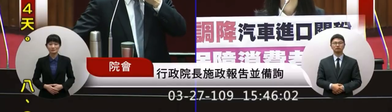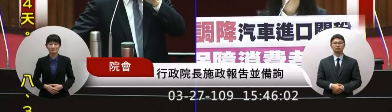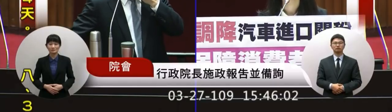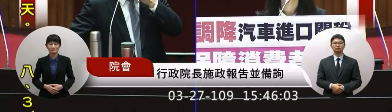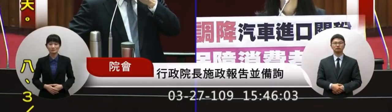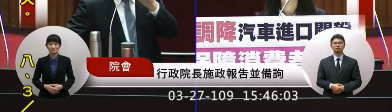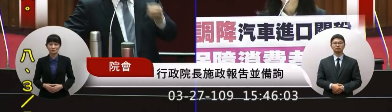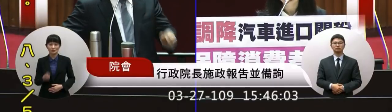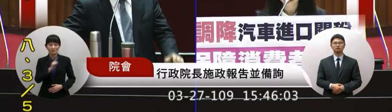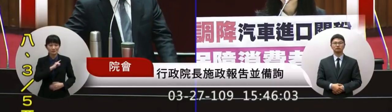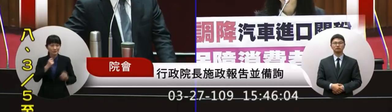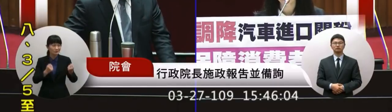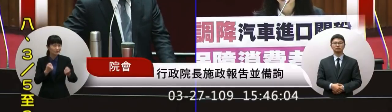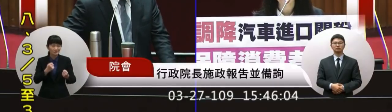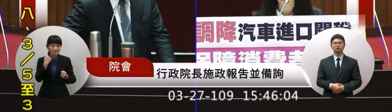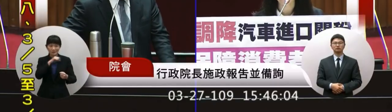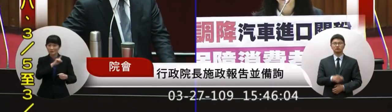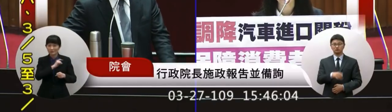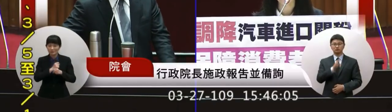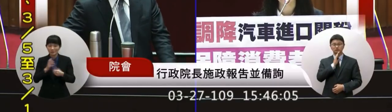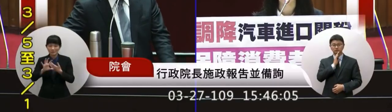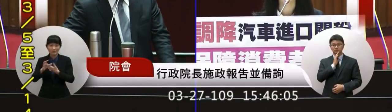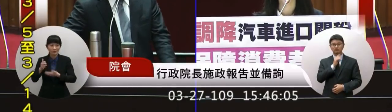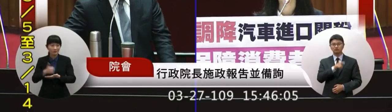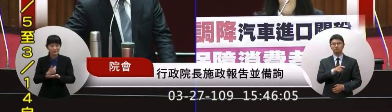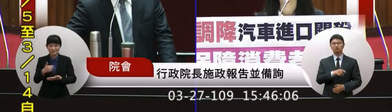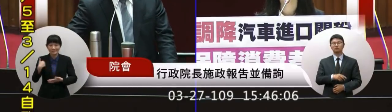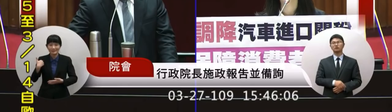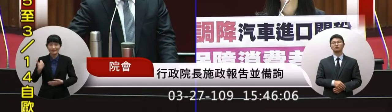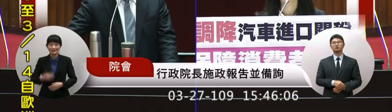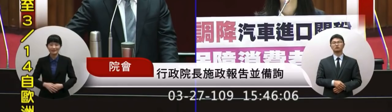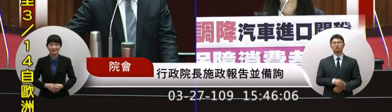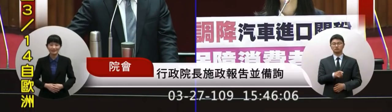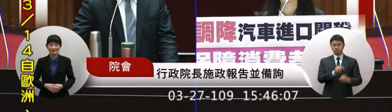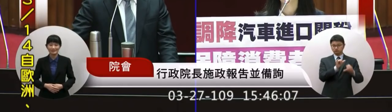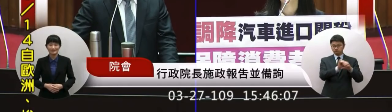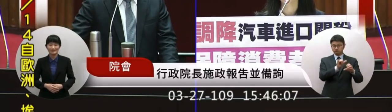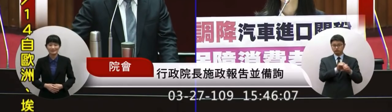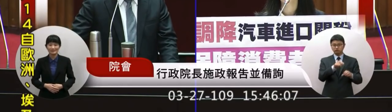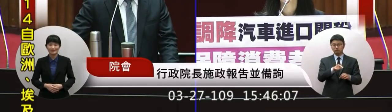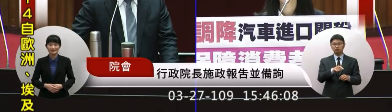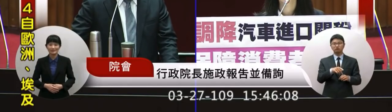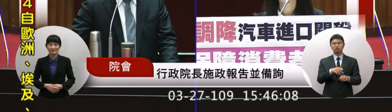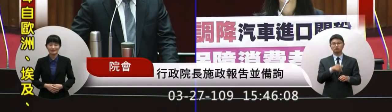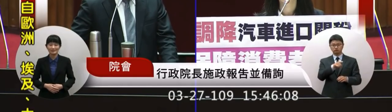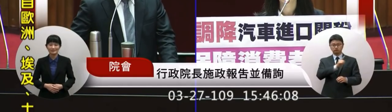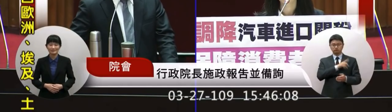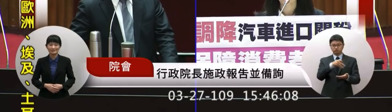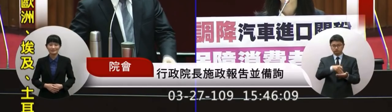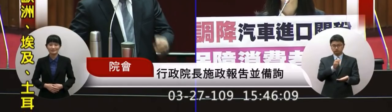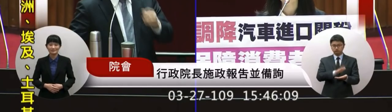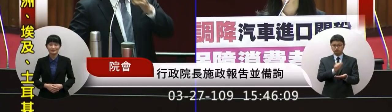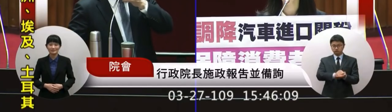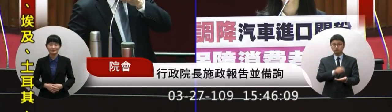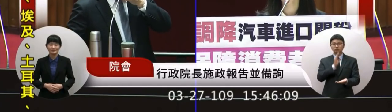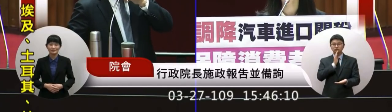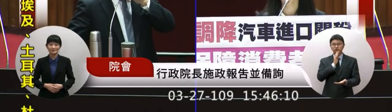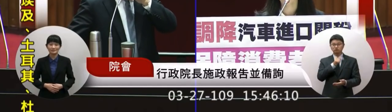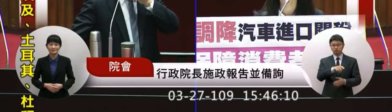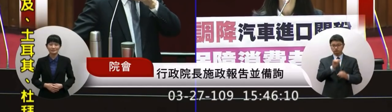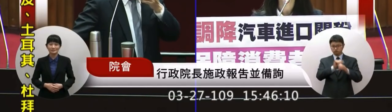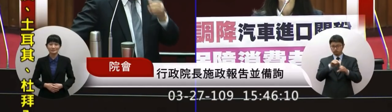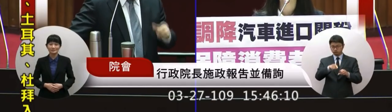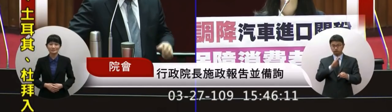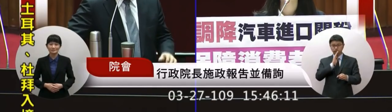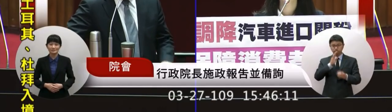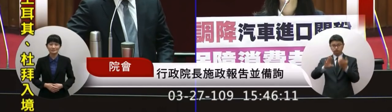我一台车不得三种。 你是 Toyota Previa， 你登记的啦。我不知道你这是不是你的车。这台是应该是进口